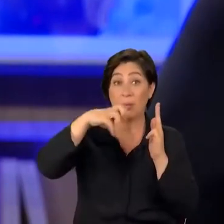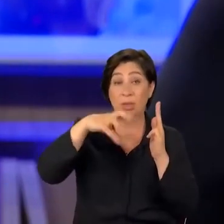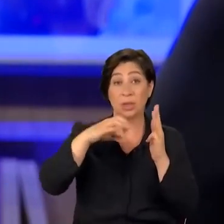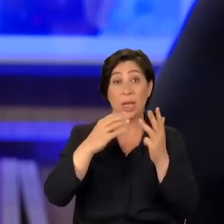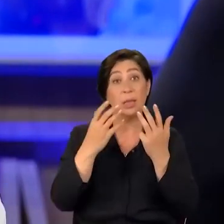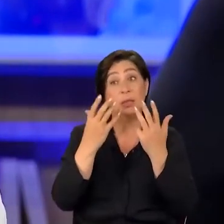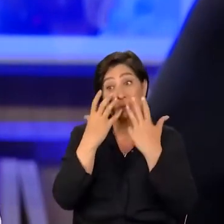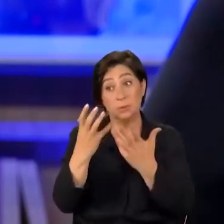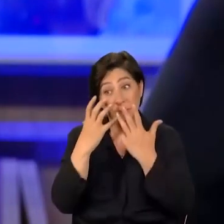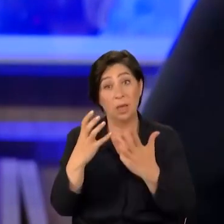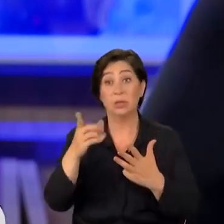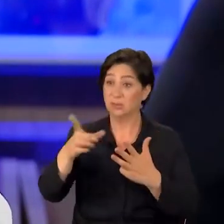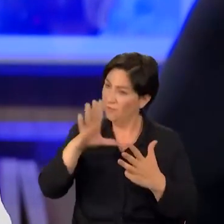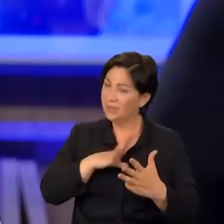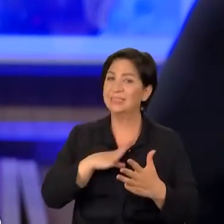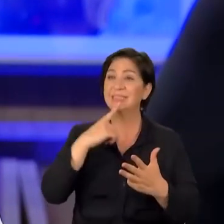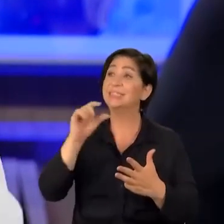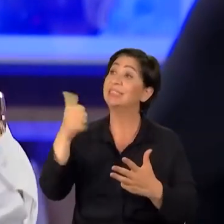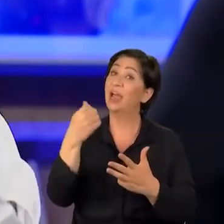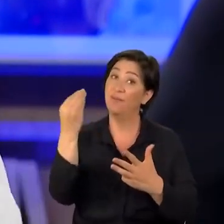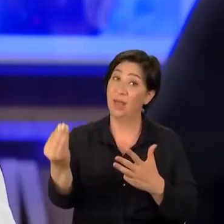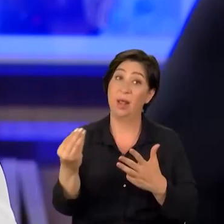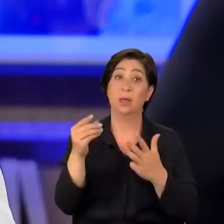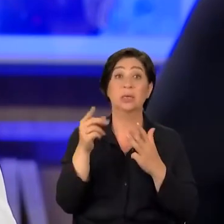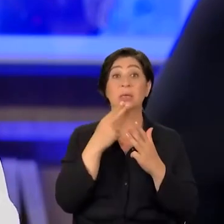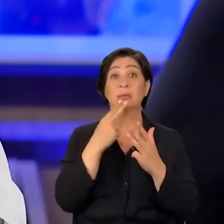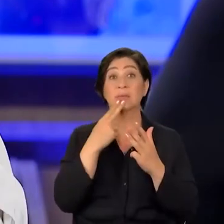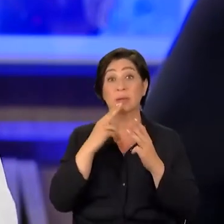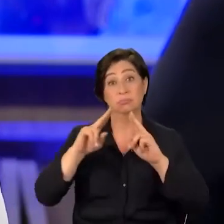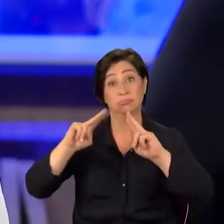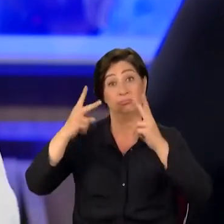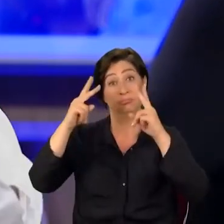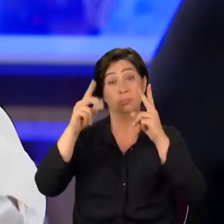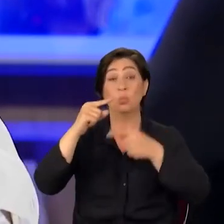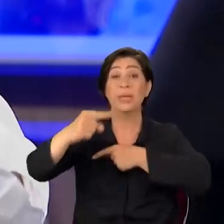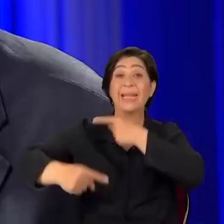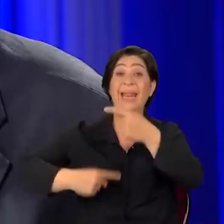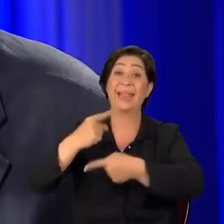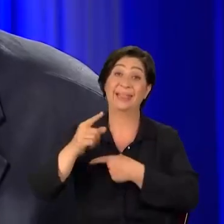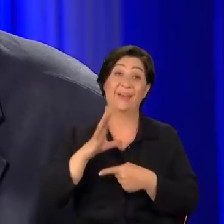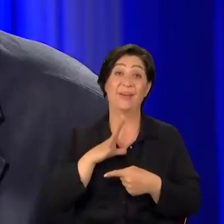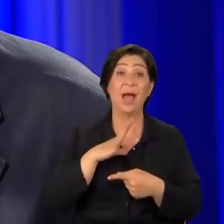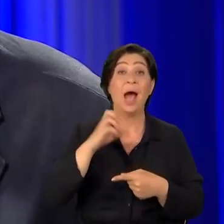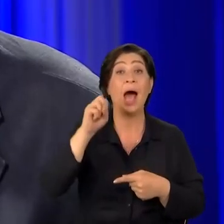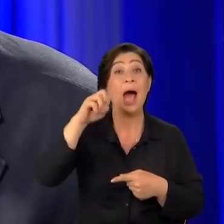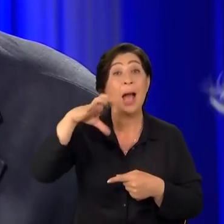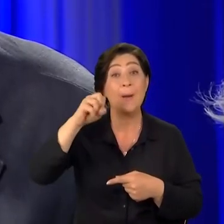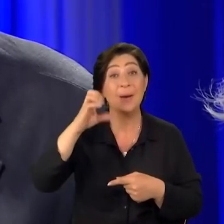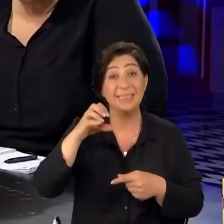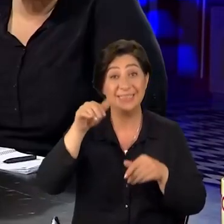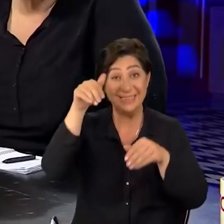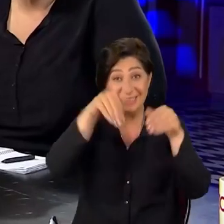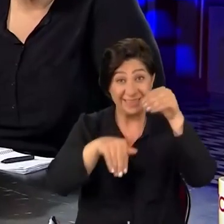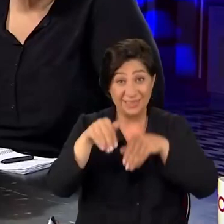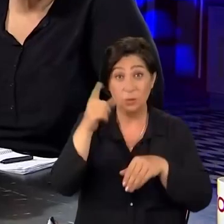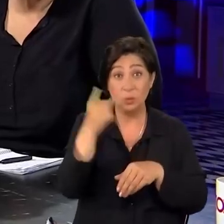yaparak AK Parti ilgi göstererek, varsayarak, değer vererek ama bu zaten kadınları ve geleneğinde var. AK Parti